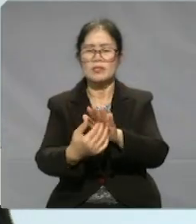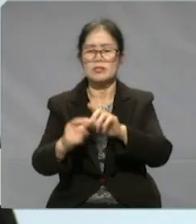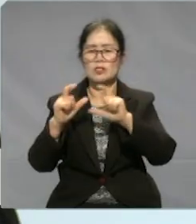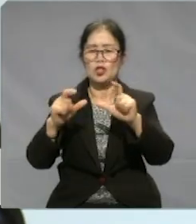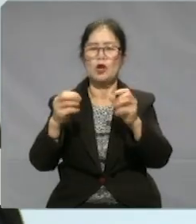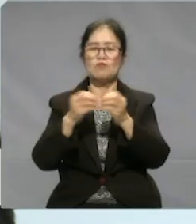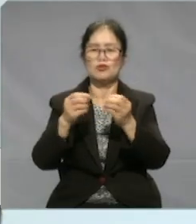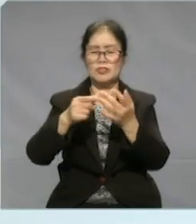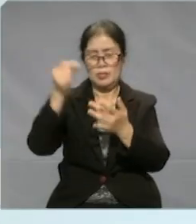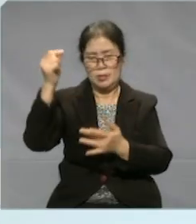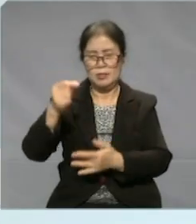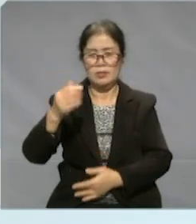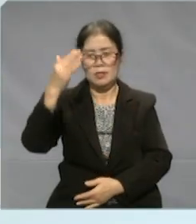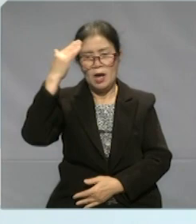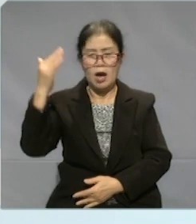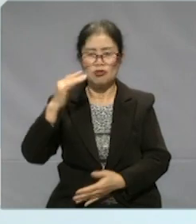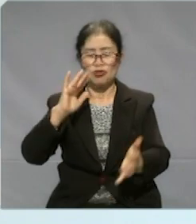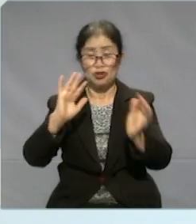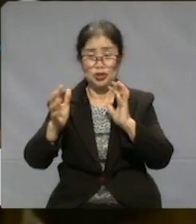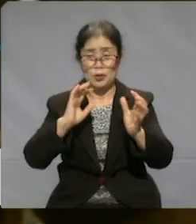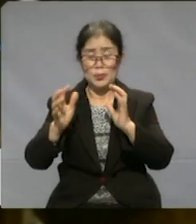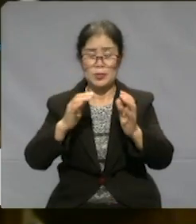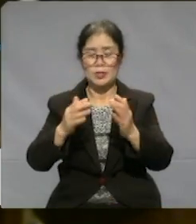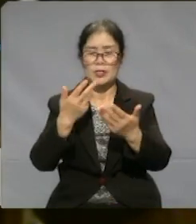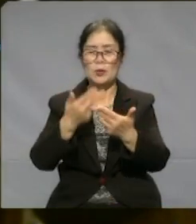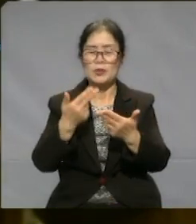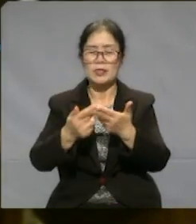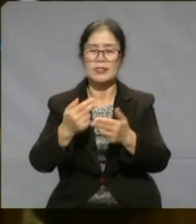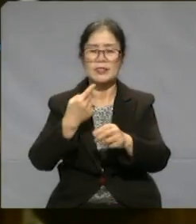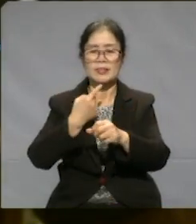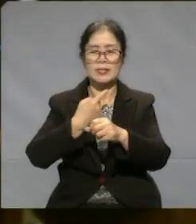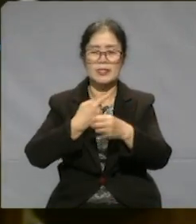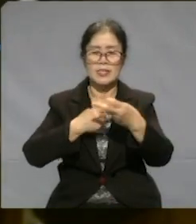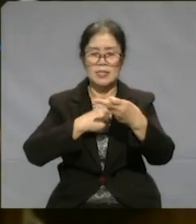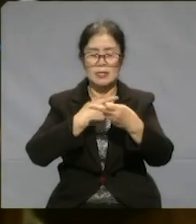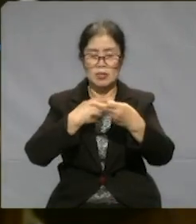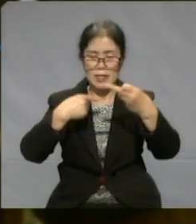채택한 한국 시 그랜트 협의회는 다음 달 1일까지